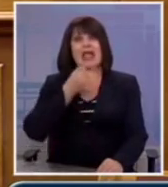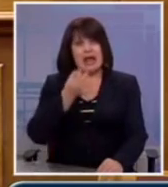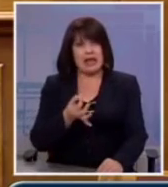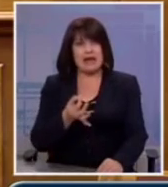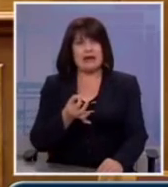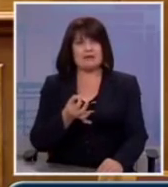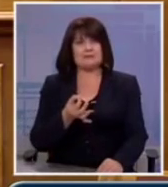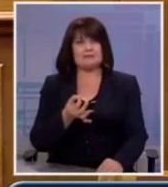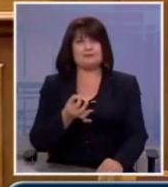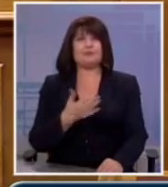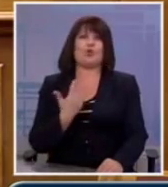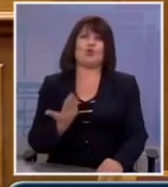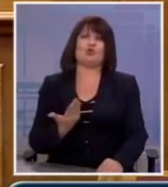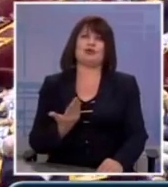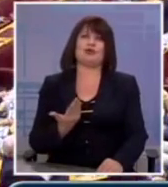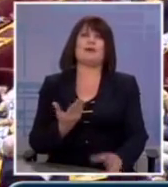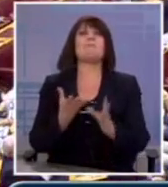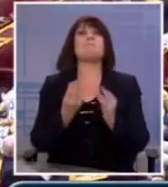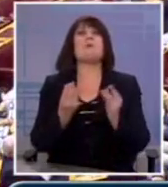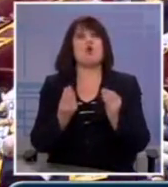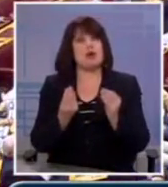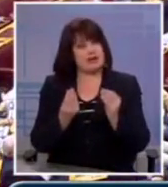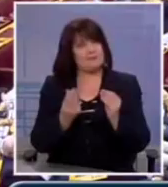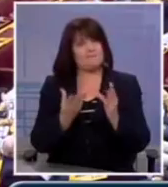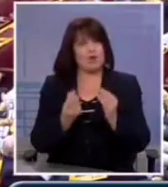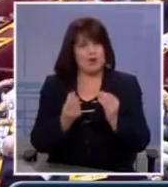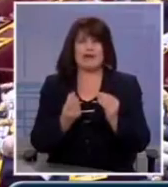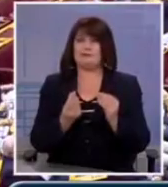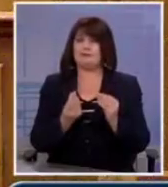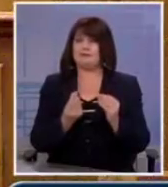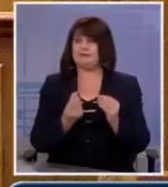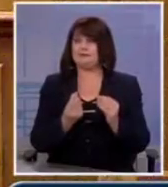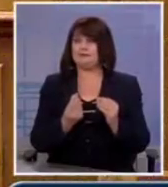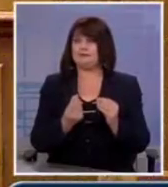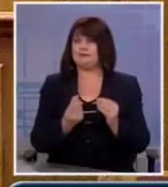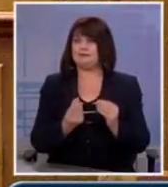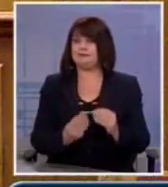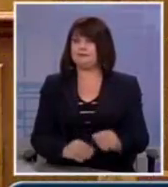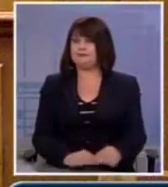έλεγα λοιπόν ότι αρκετοί...